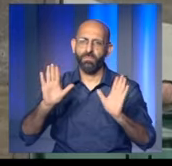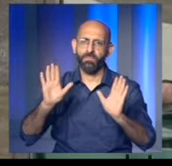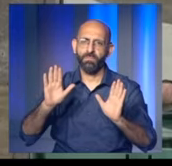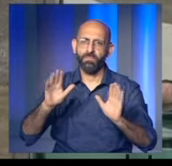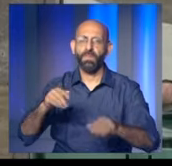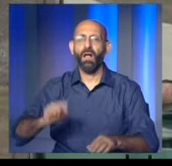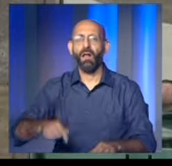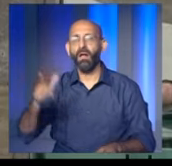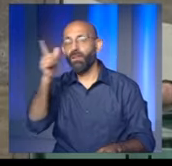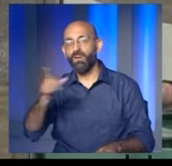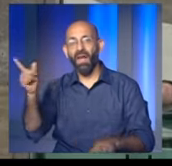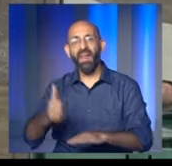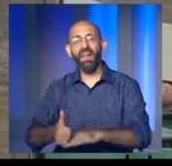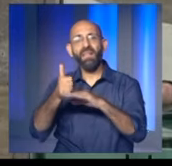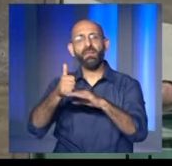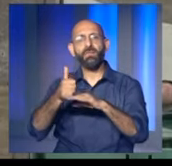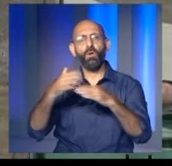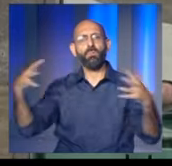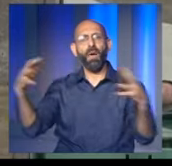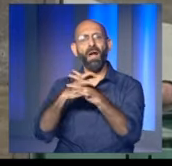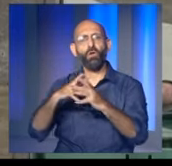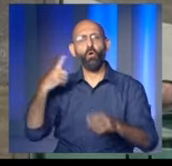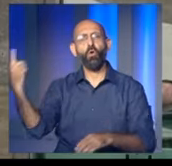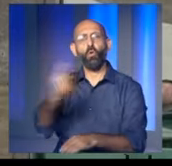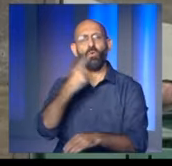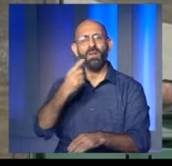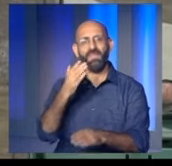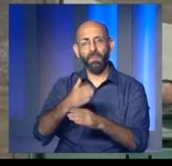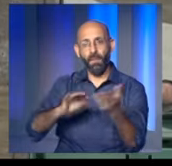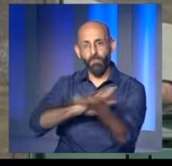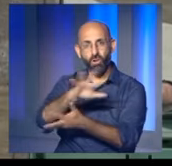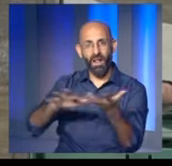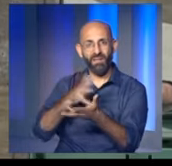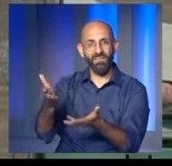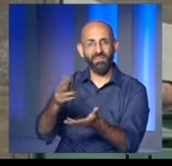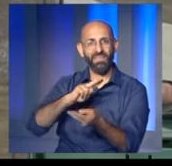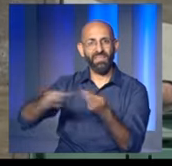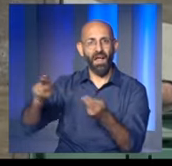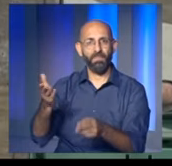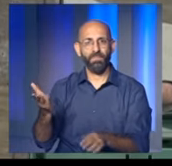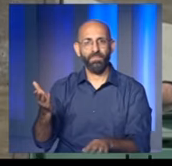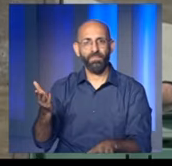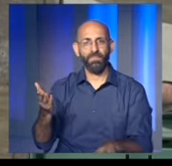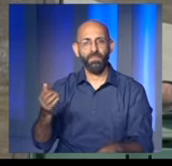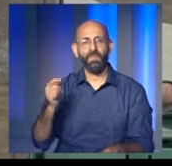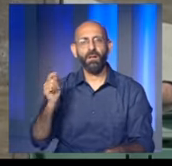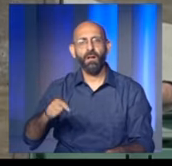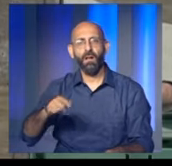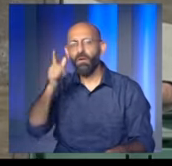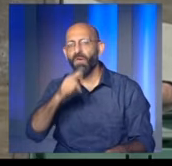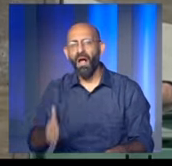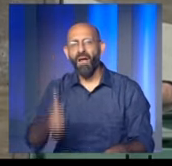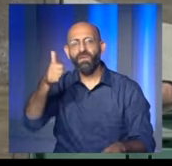يجمع ولا يفرق، يخرج البلاد من المأزق الحالي، وهذا لا يكون